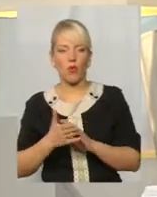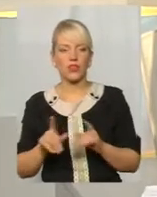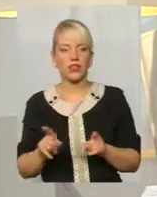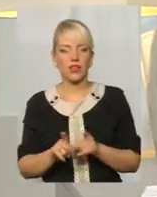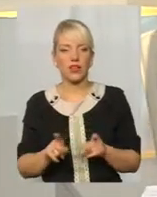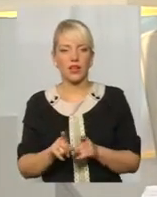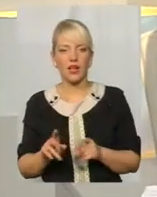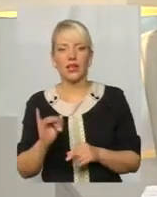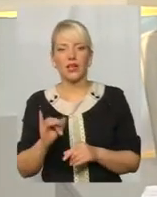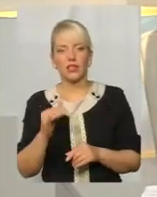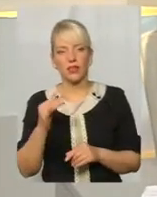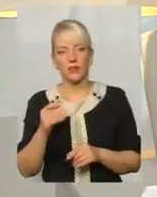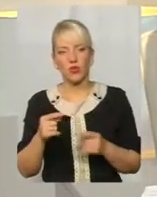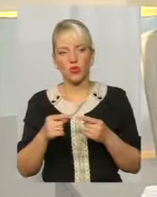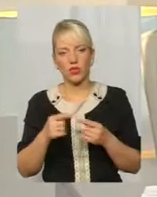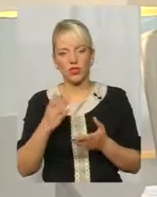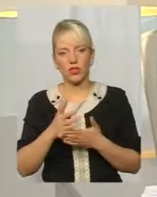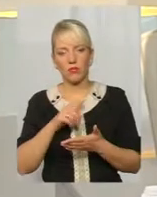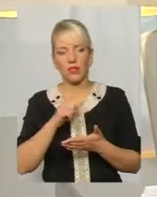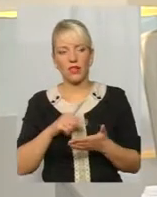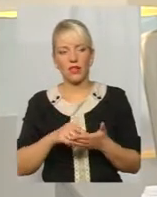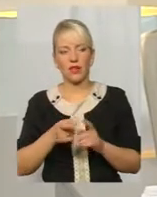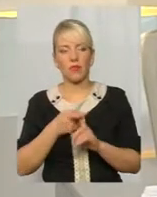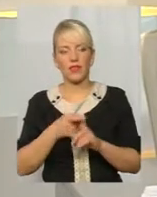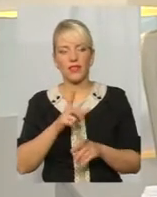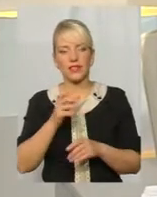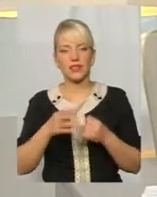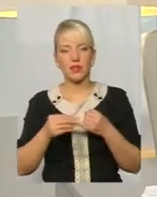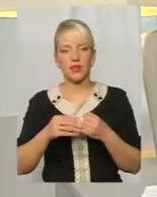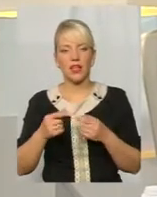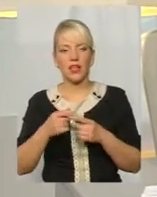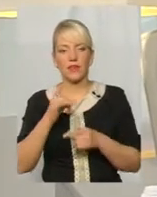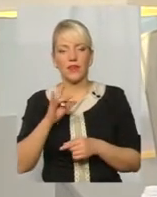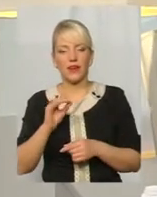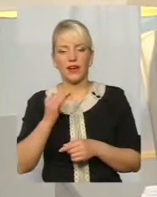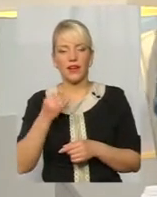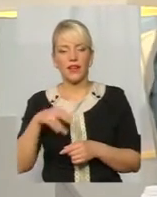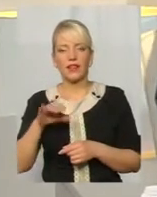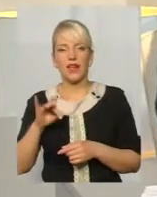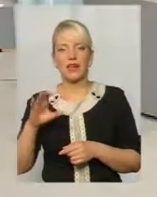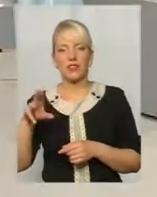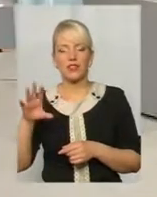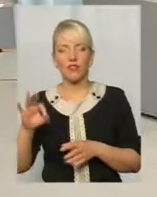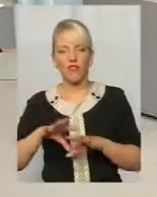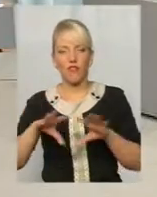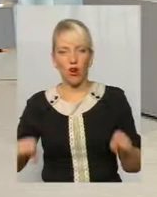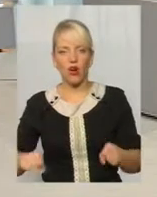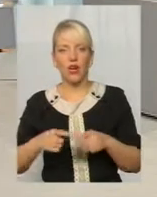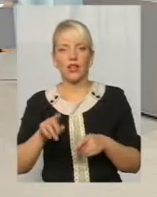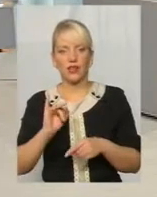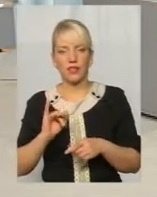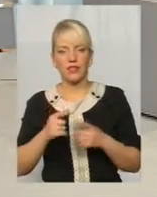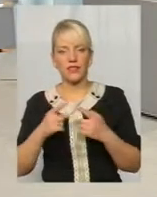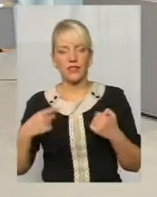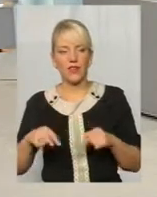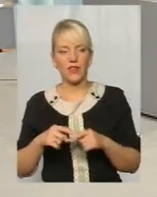оті питання, пов'язані з землею в сфері рейдерства, і не лише в сфері